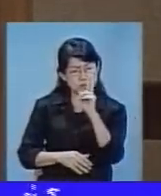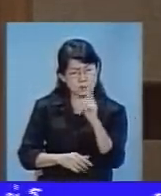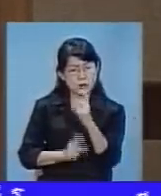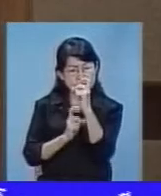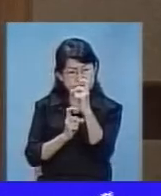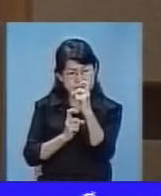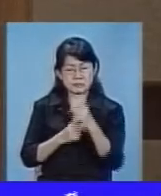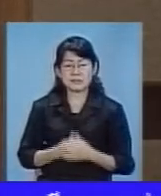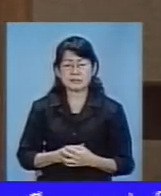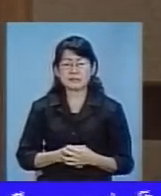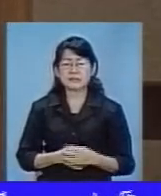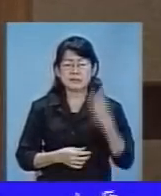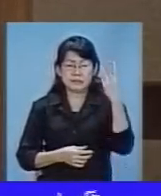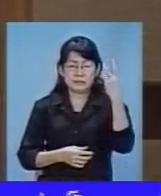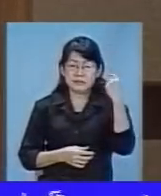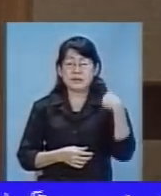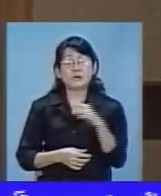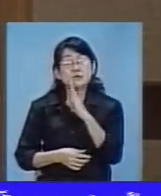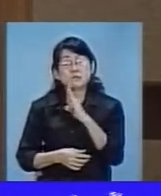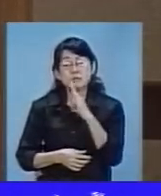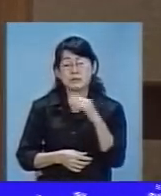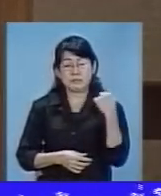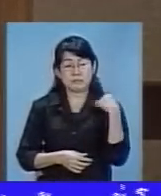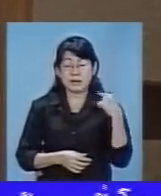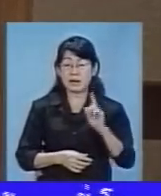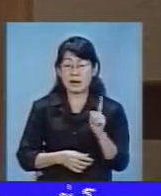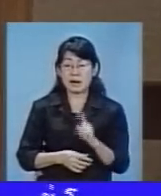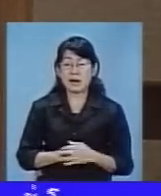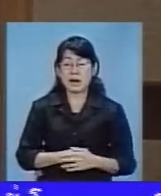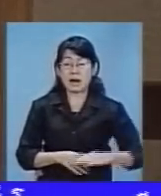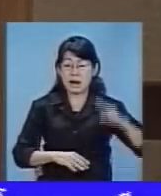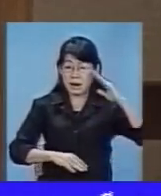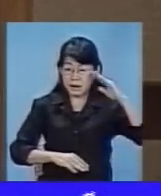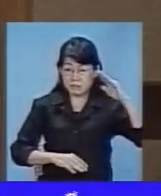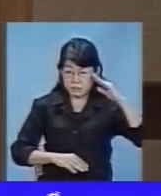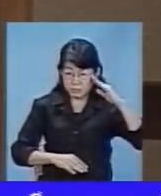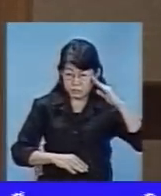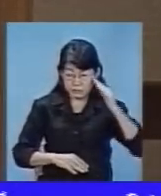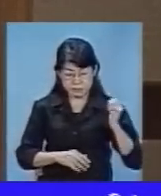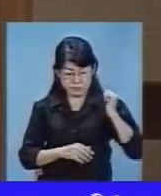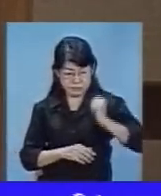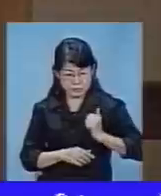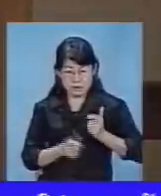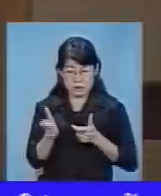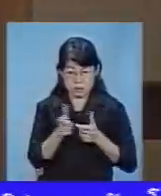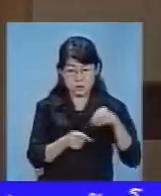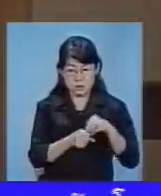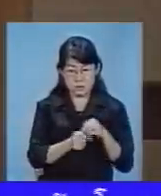ยและเกรงว่าถ้ามีเจ้าหน้าที่ซึ่งติดอาวุธเข้าไปคุ้มครองเนี่ย